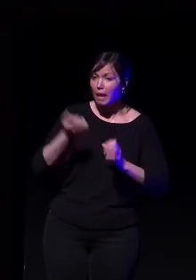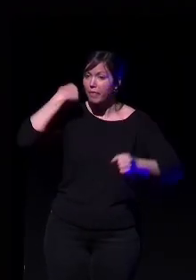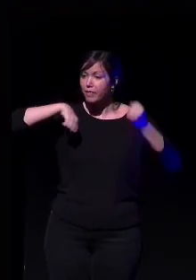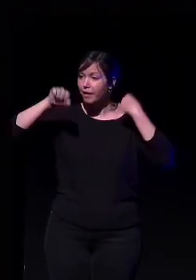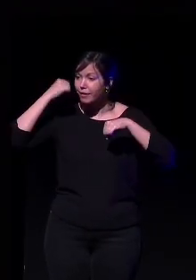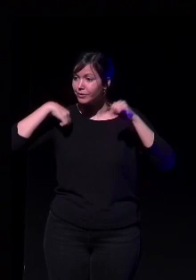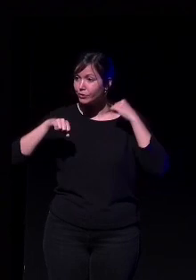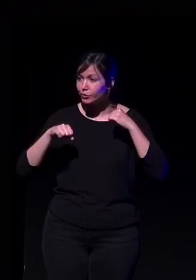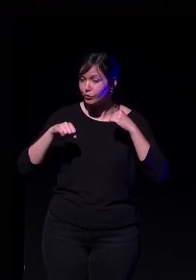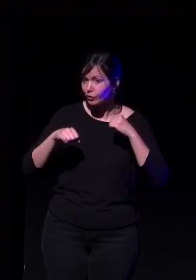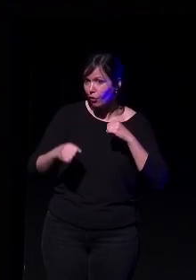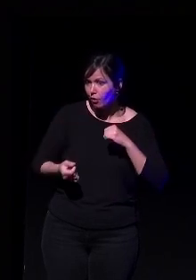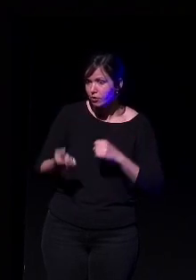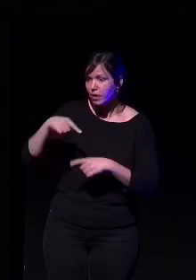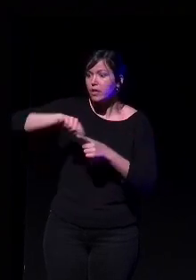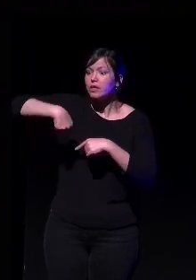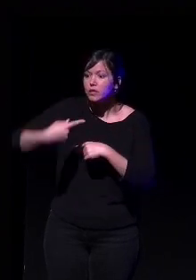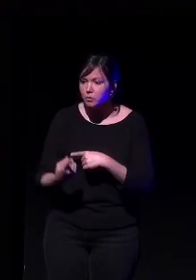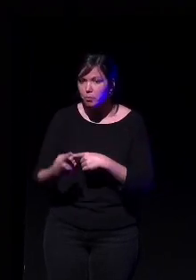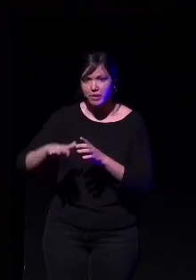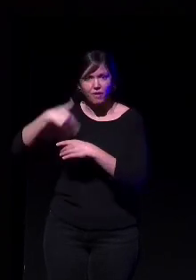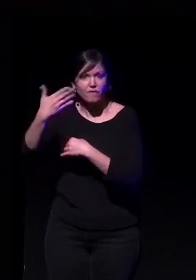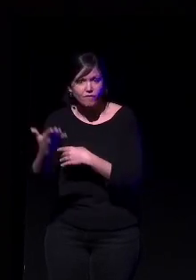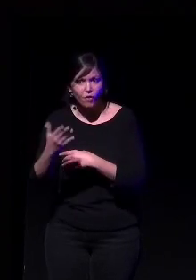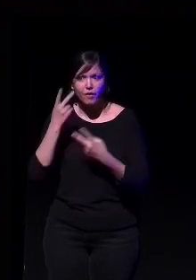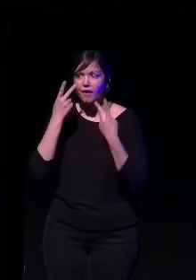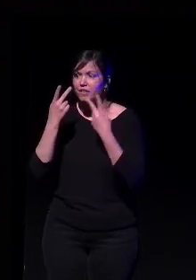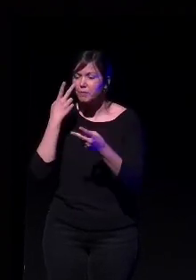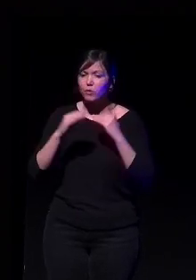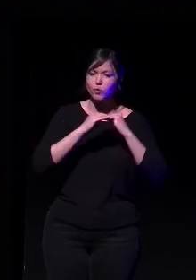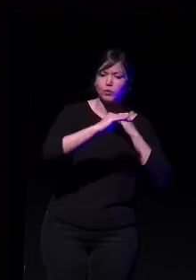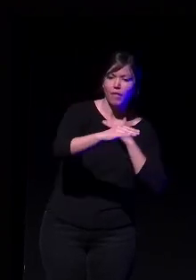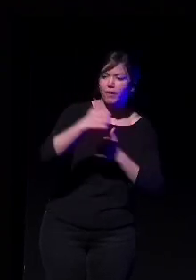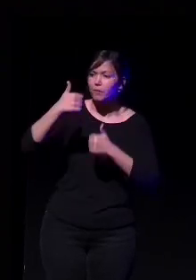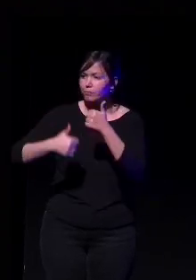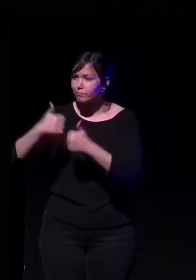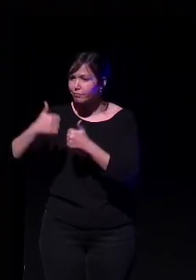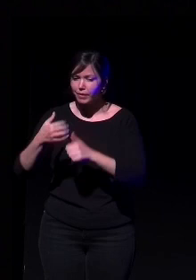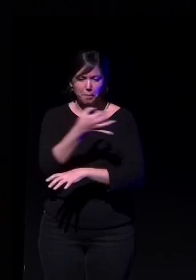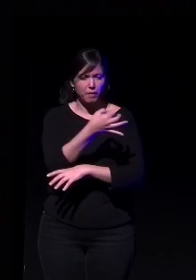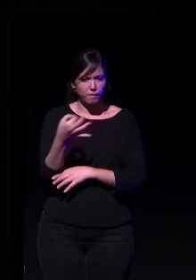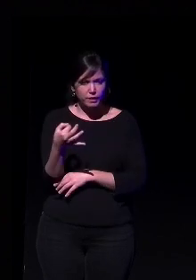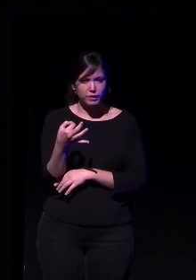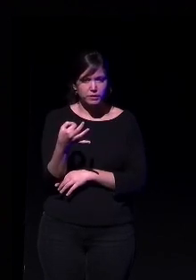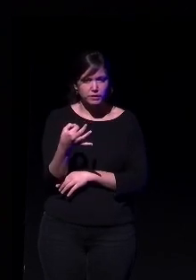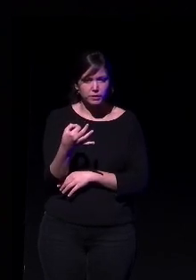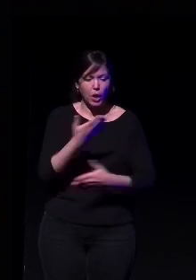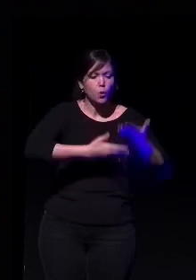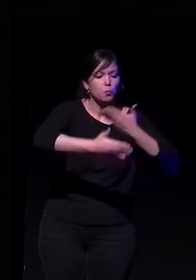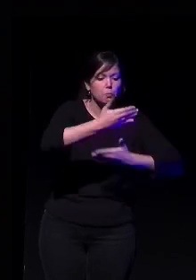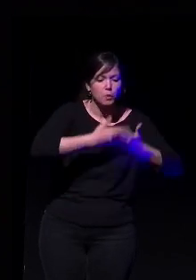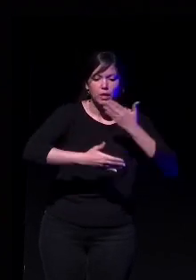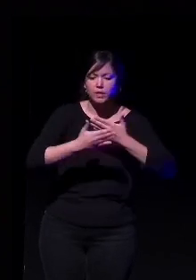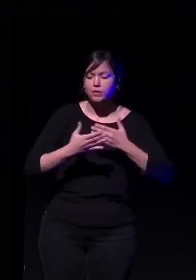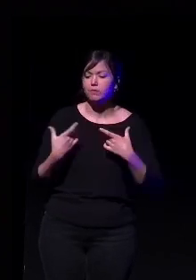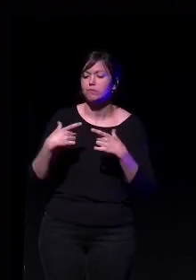de l'entitat incideix en la promoció turística a l'exterior, la sostenibilitat i la competitivitat i l'excel·lència. La cooperació amb els